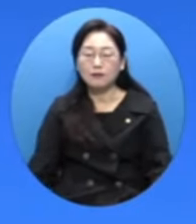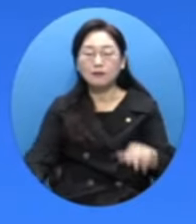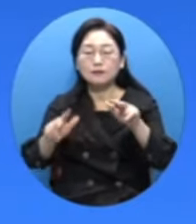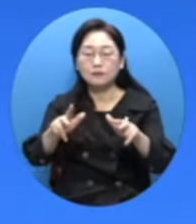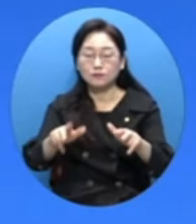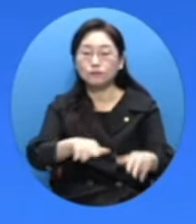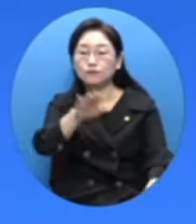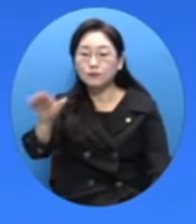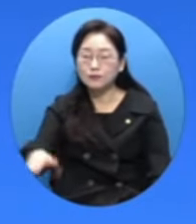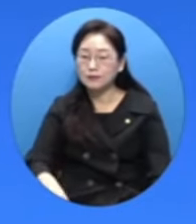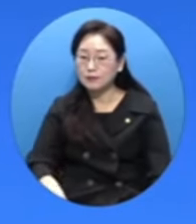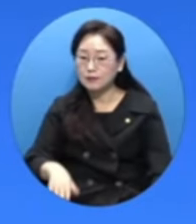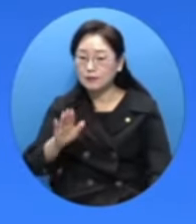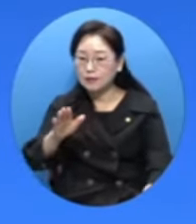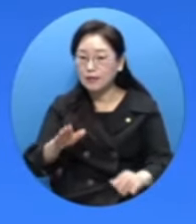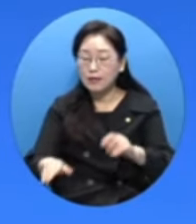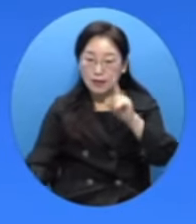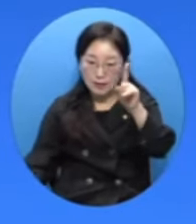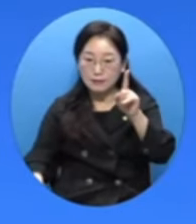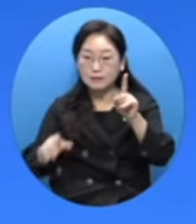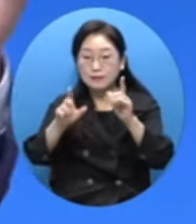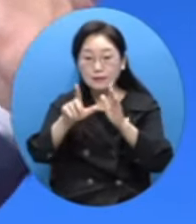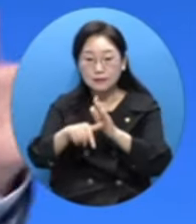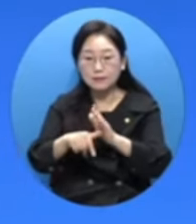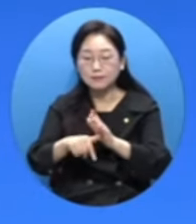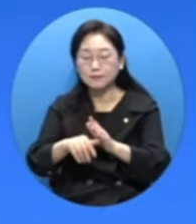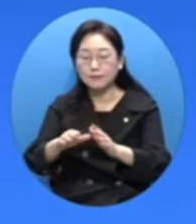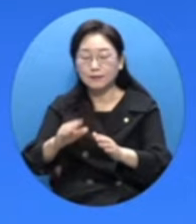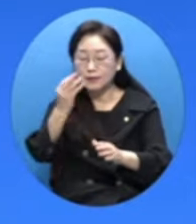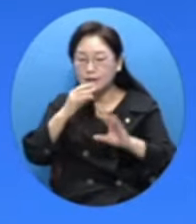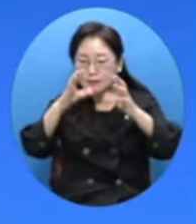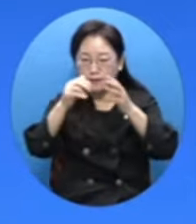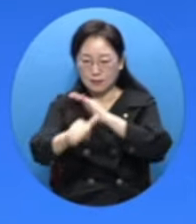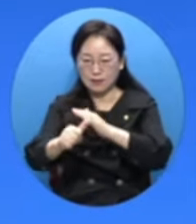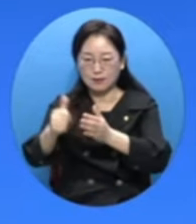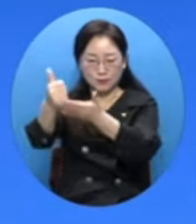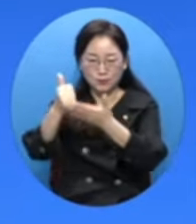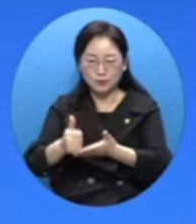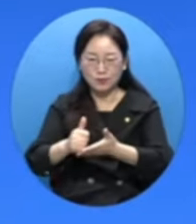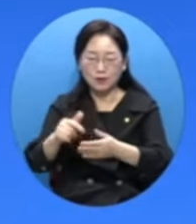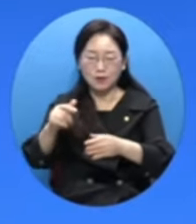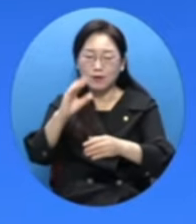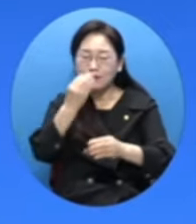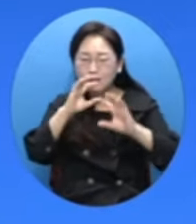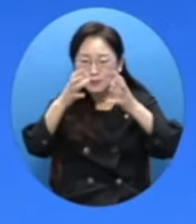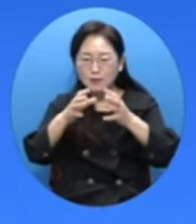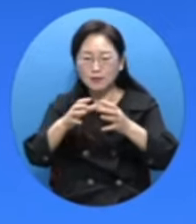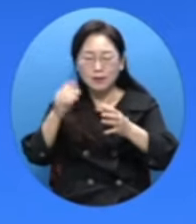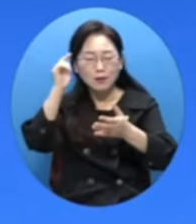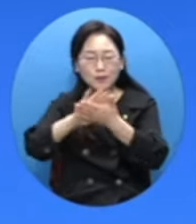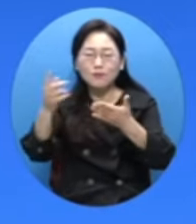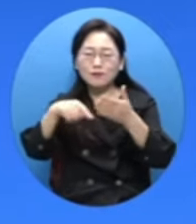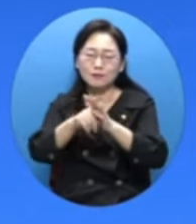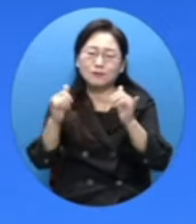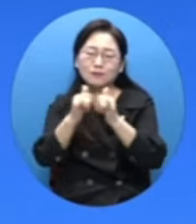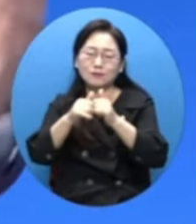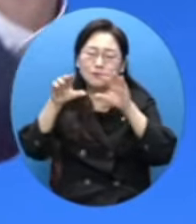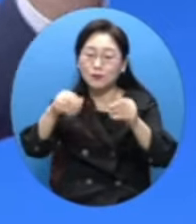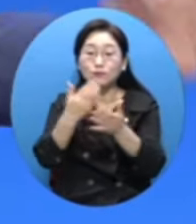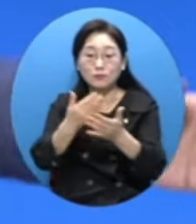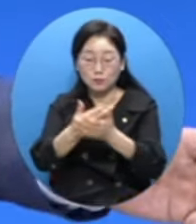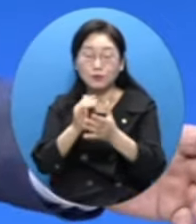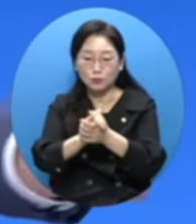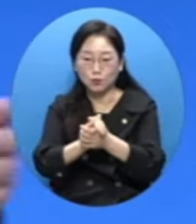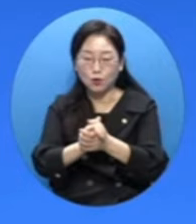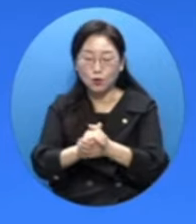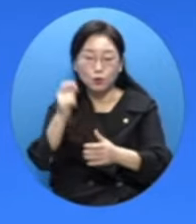저희가 1시에 이스라엘 대사님 모시고 이스라엘을 위한 특별 평안을 위한 전쟁을 멈추기 위한 기도를 하려고 하는데 우크라이나